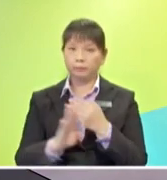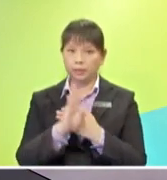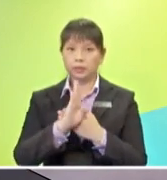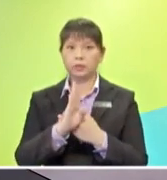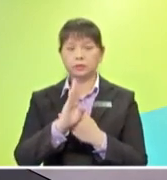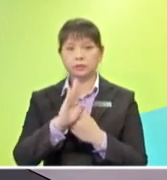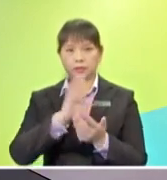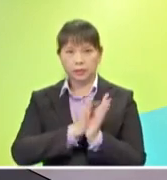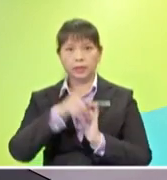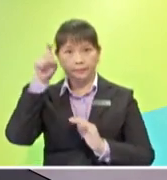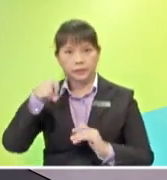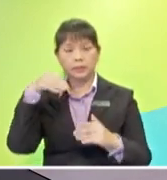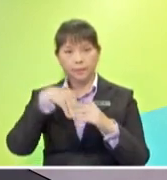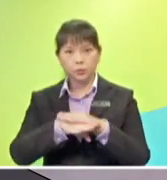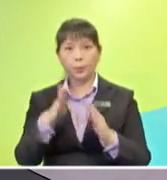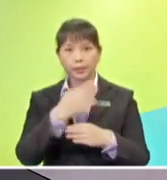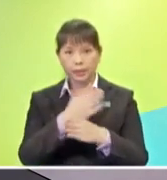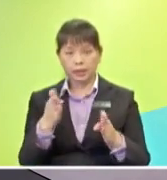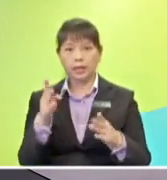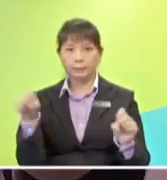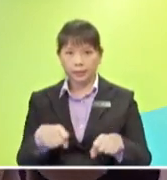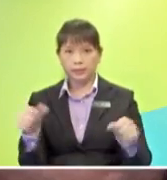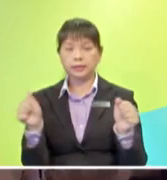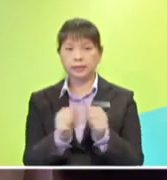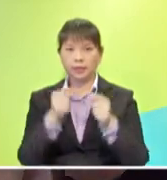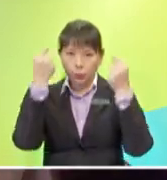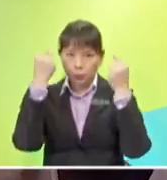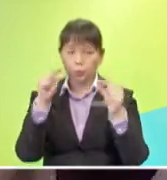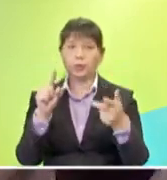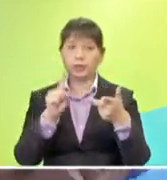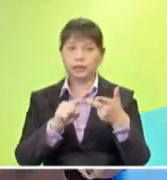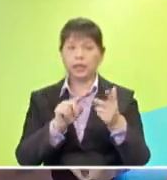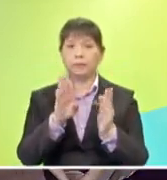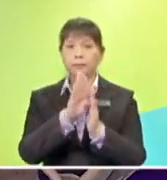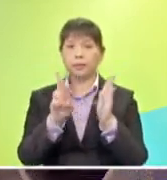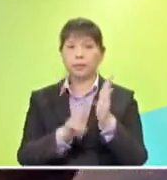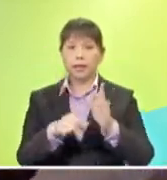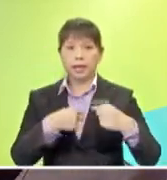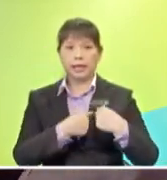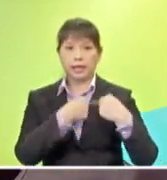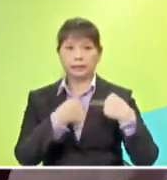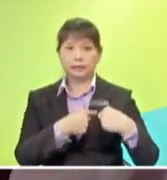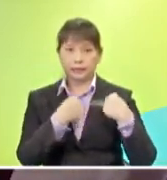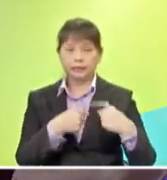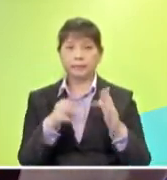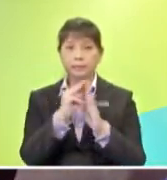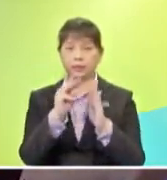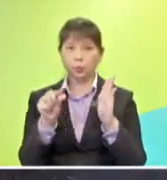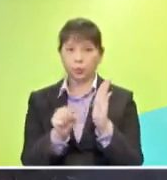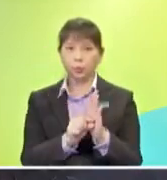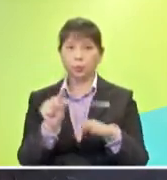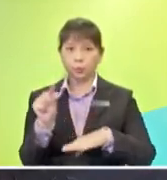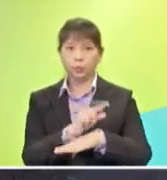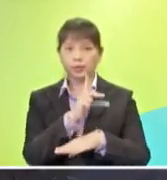ataupun dengan kebenaran guru oke yang ketiga Hanif berhati-hati menggunakan alat tanah seperti cegukan